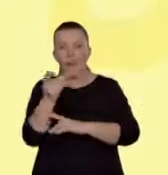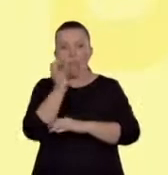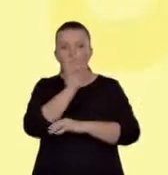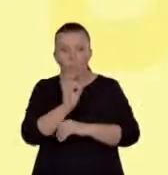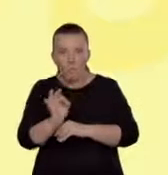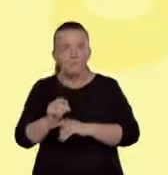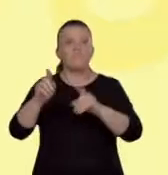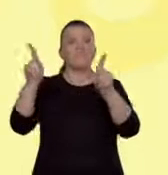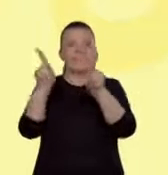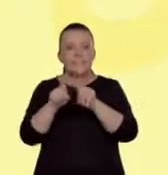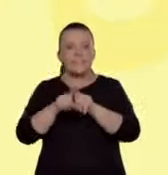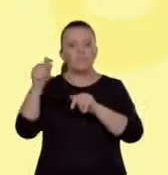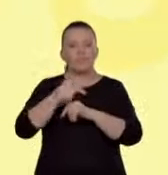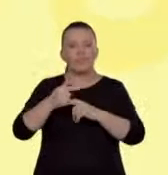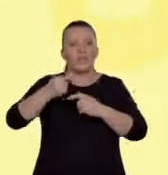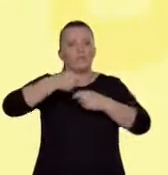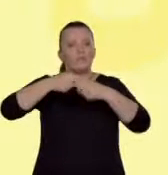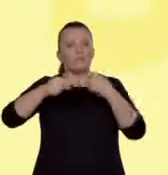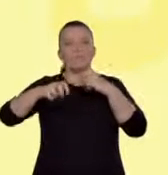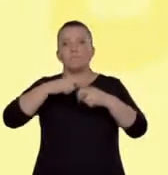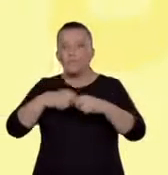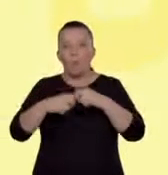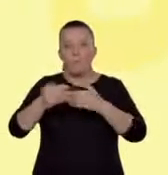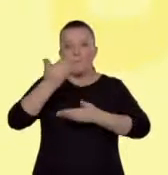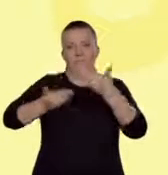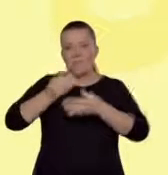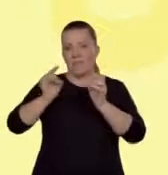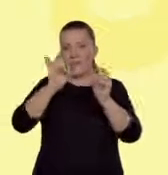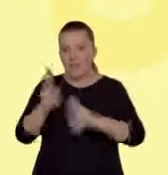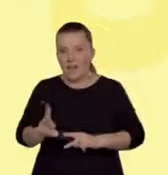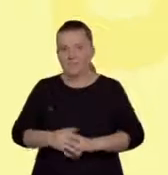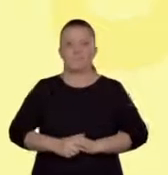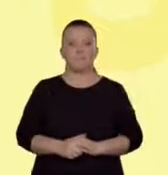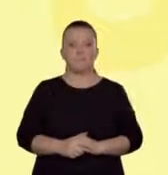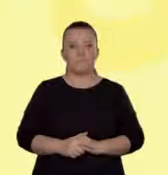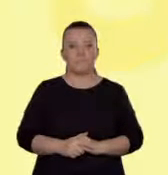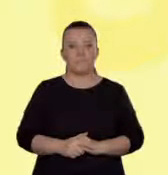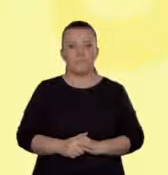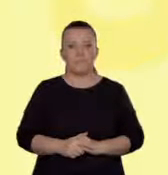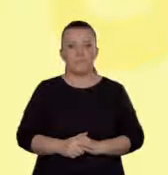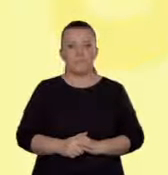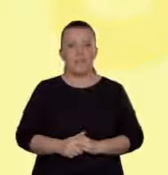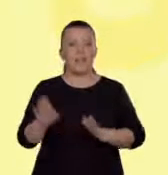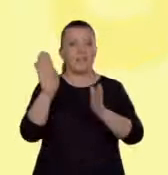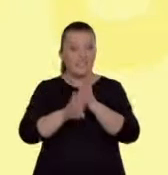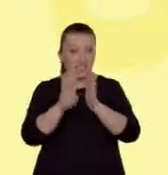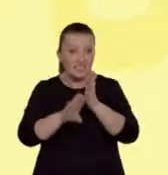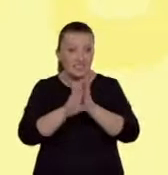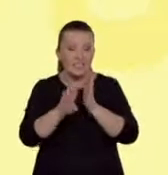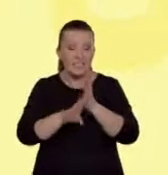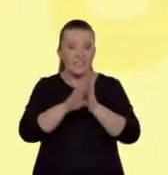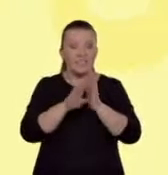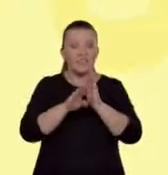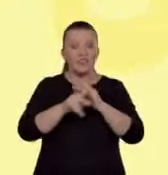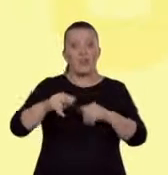rozwiązać problem wymiany gazowej z otoczeniem, mimo niekorzystnego stosunku powierzchni do objętości. Z reguły zapotrzebowanie na